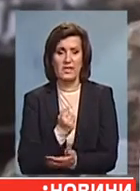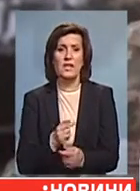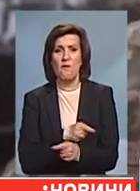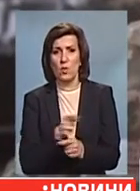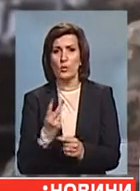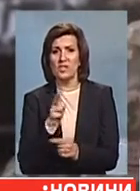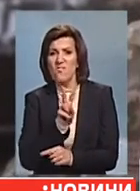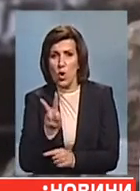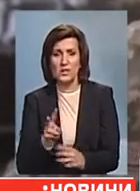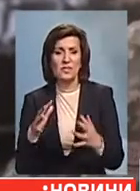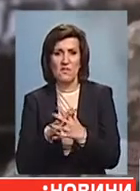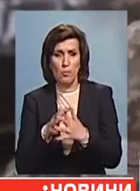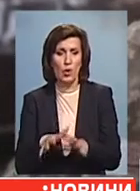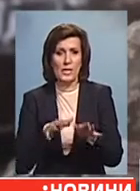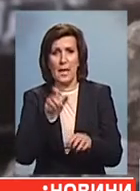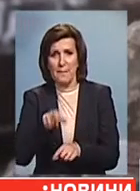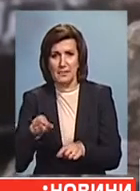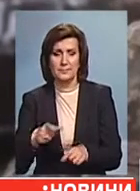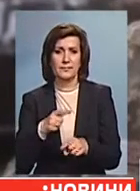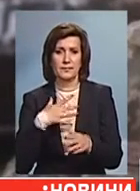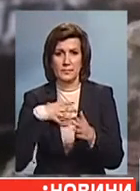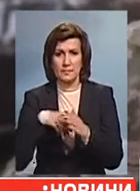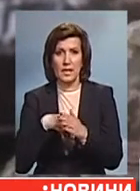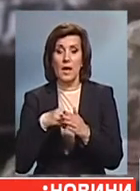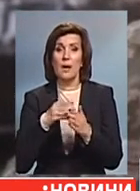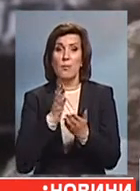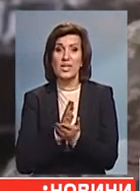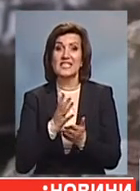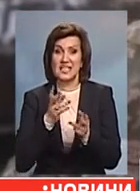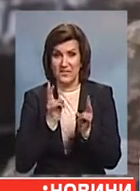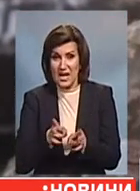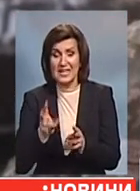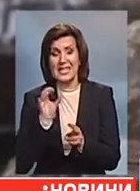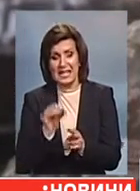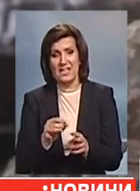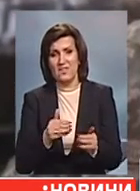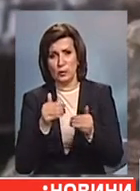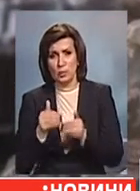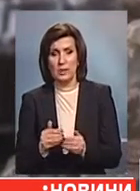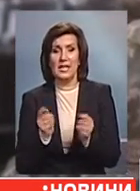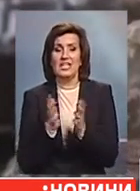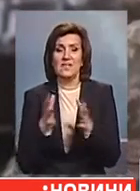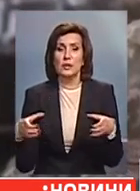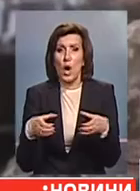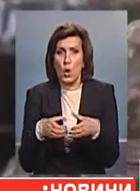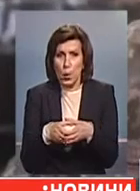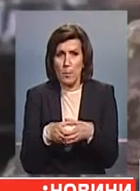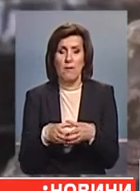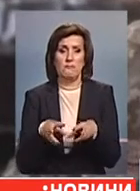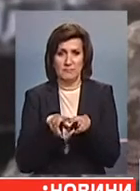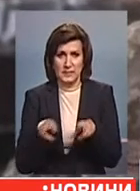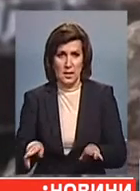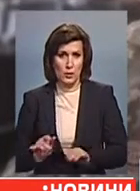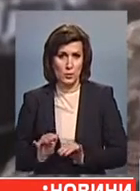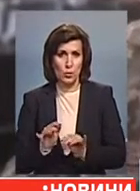ході двогодинного бою нападники понесли втрати та відступили. В той самий час невелика група бойовиків здійснила схожу спробу